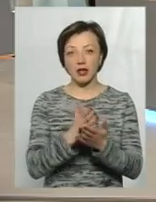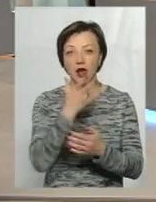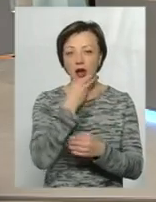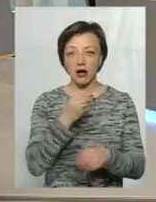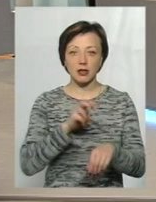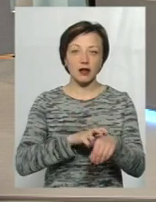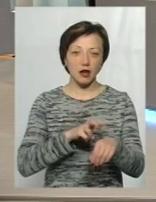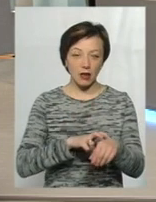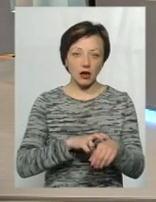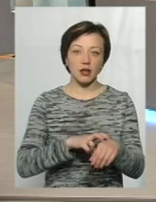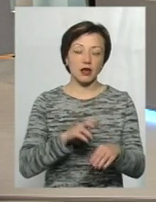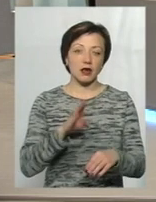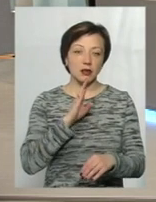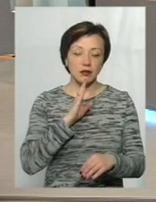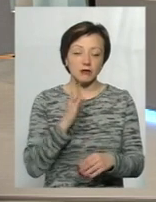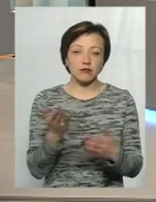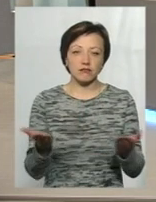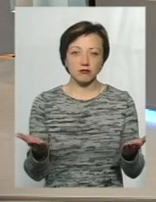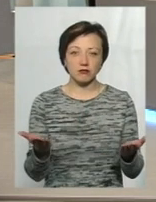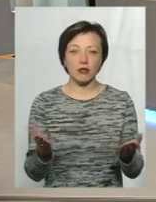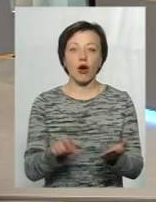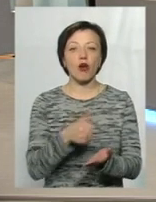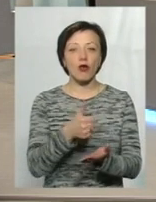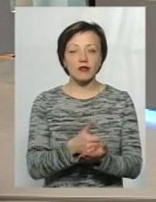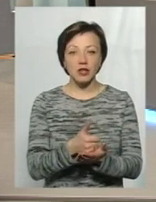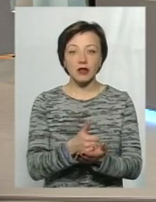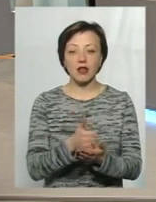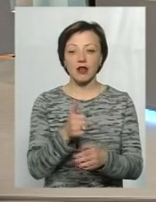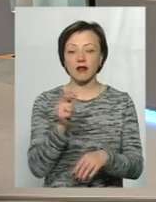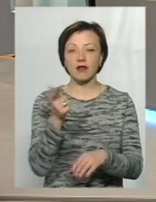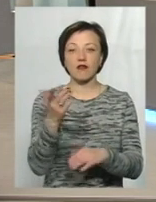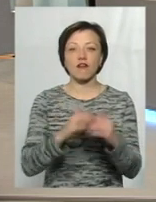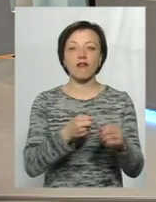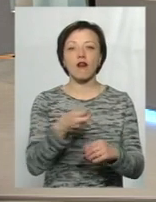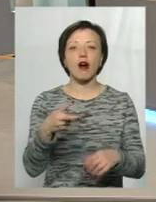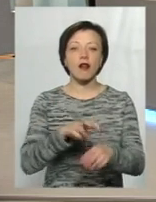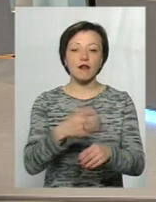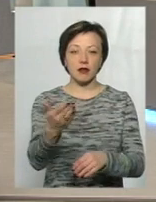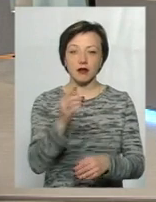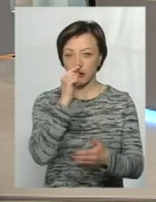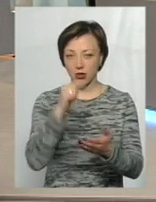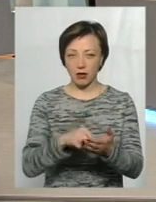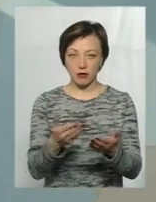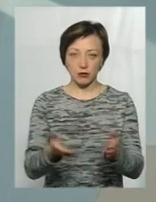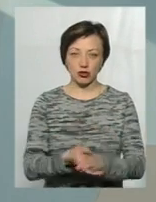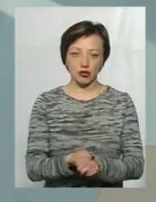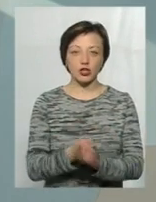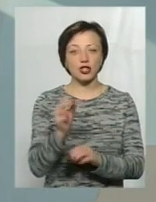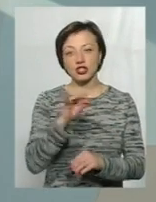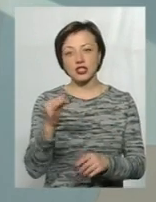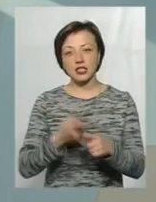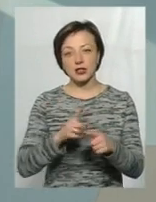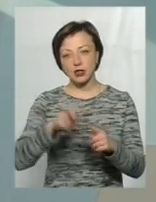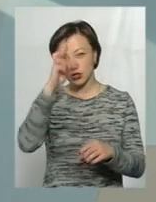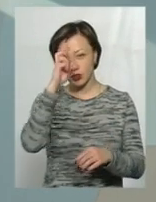гарні лікарі-акушер-гінекологи. Тобто, головне, факт того лікаря, до якого ти потрапиш, чи це